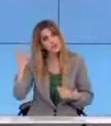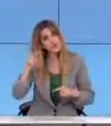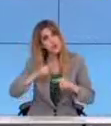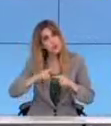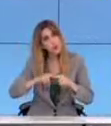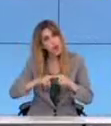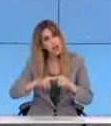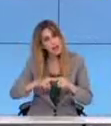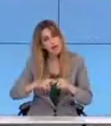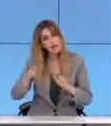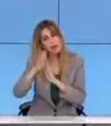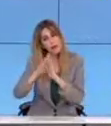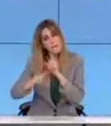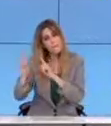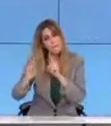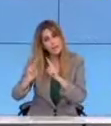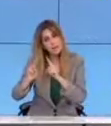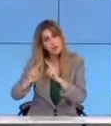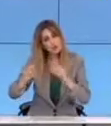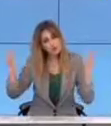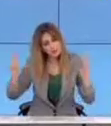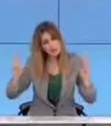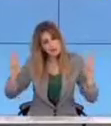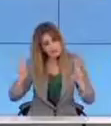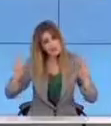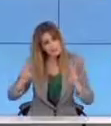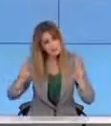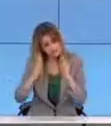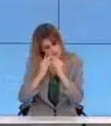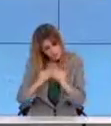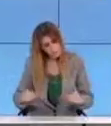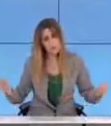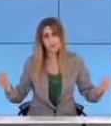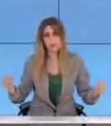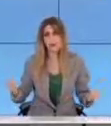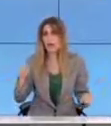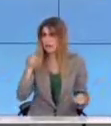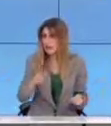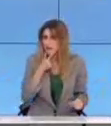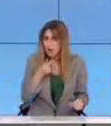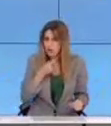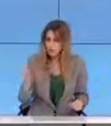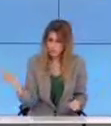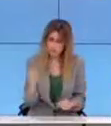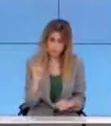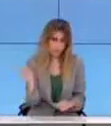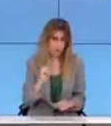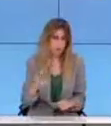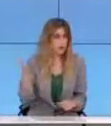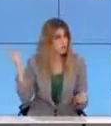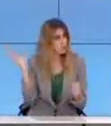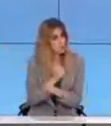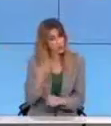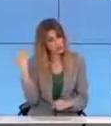μνημονίων, κάτι το οποίο επίσης δεν ήταν δεδομένο. Το πετύχαμε τον περασμένο Αύγουστο με